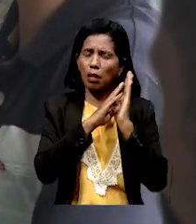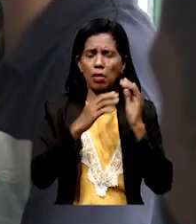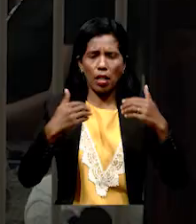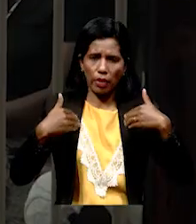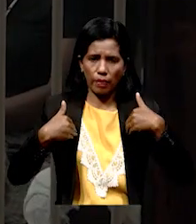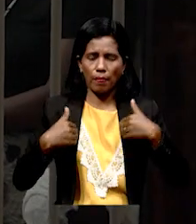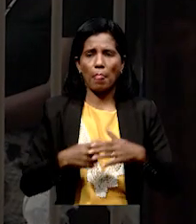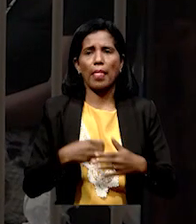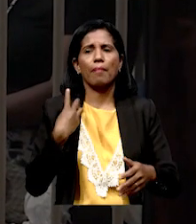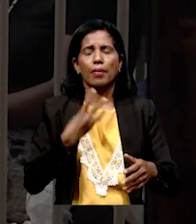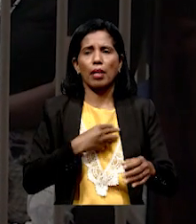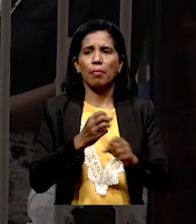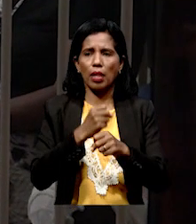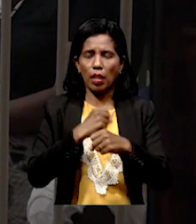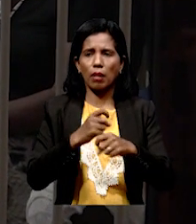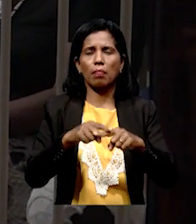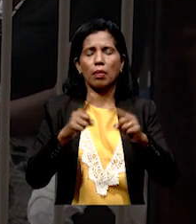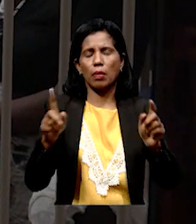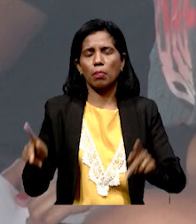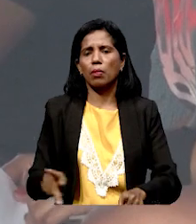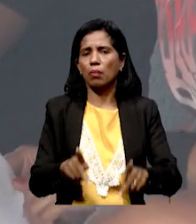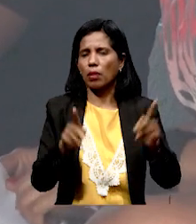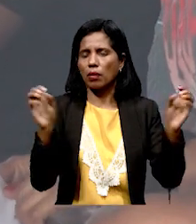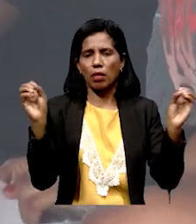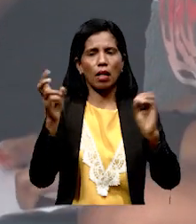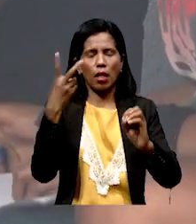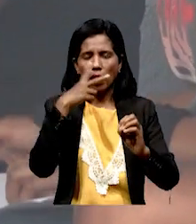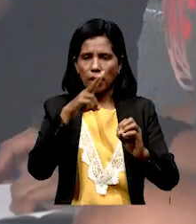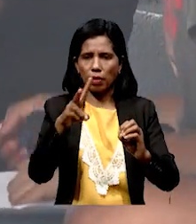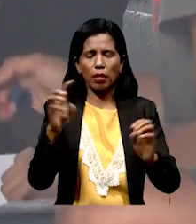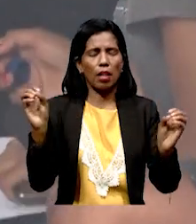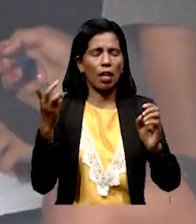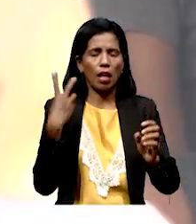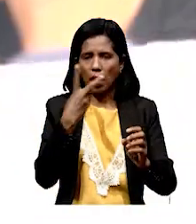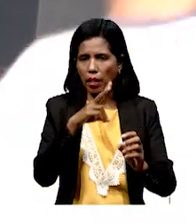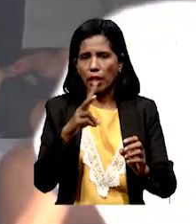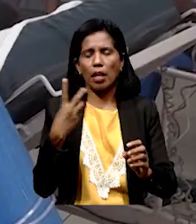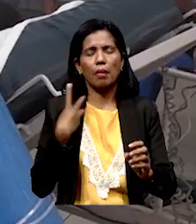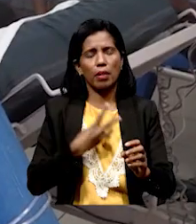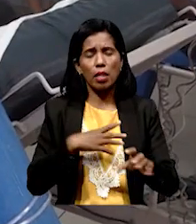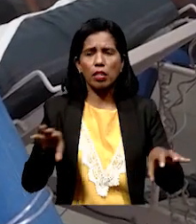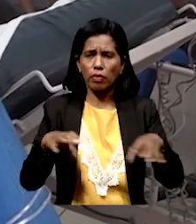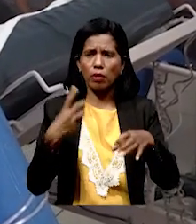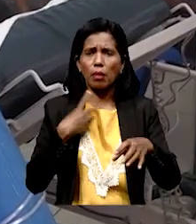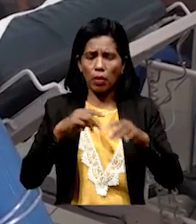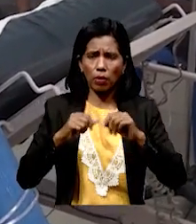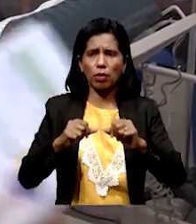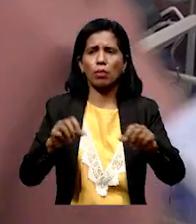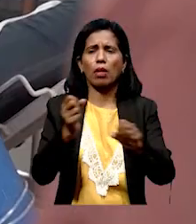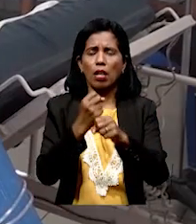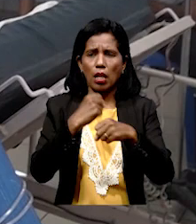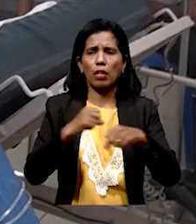balu ami halo mebe publik lahare amni servisu, ami lao. Hanesa